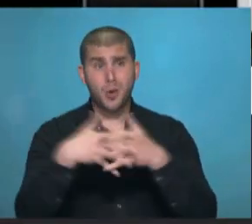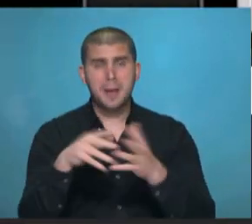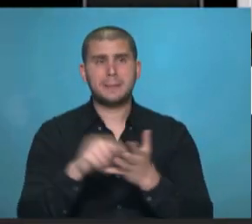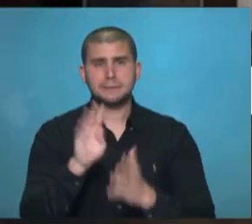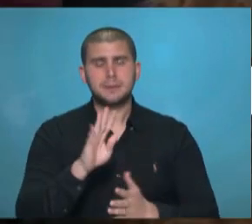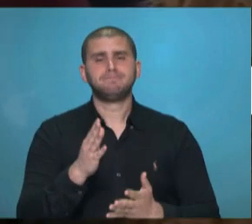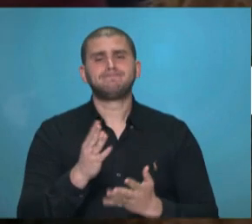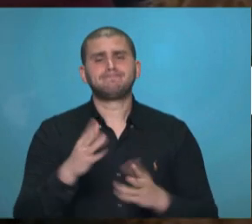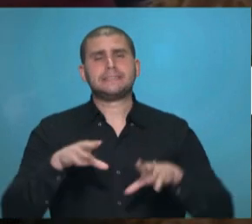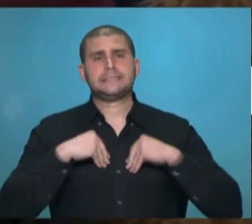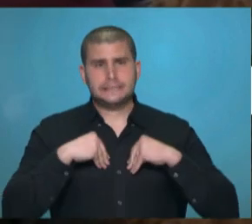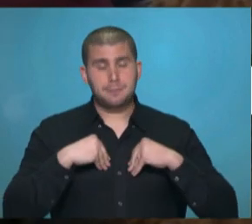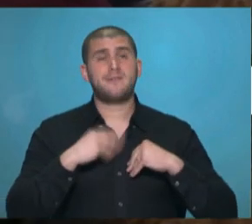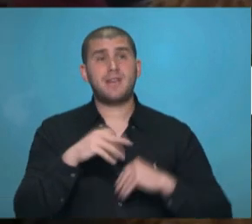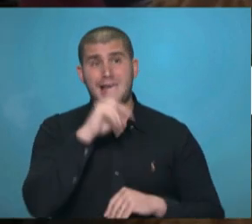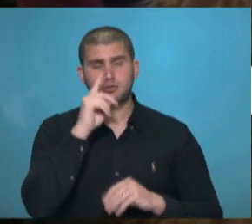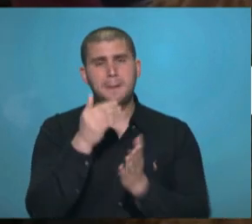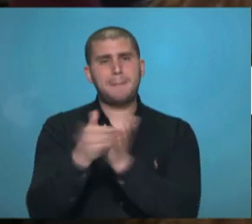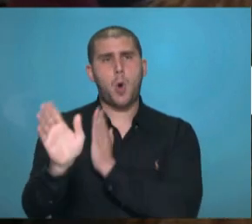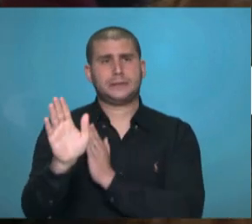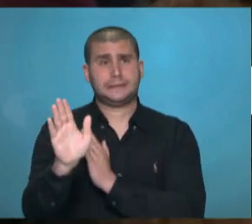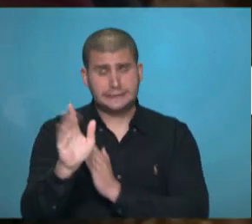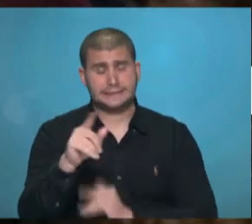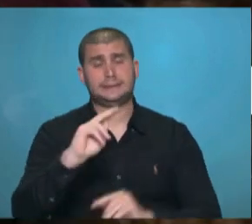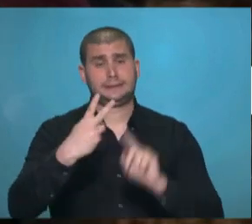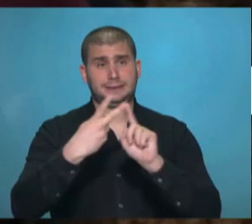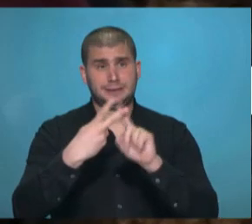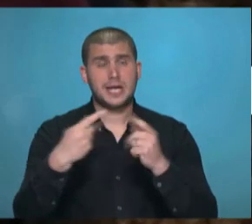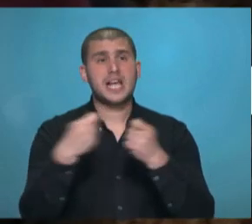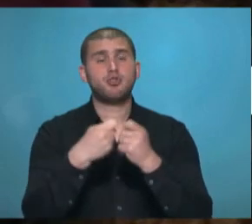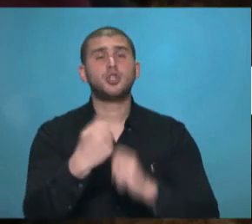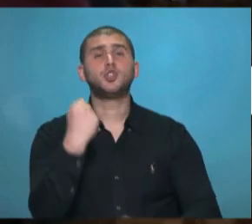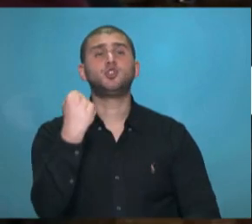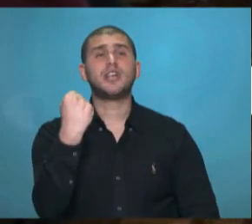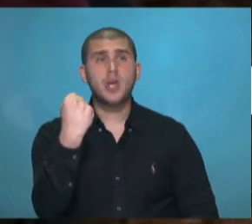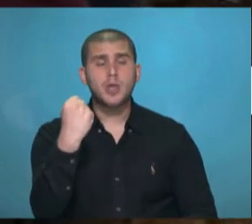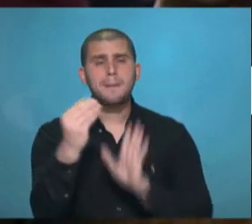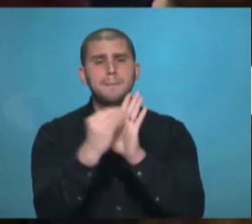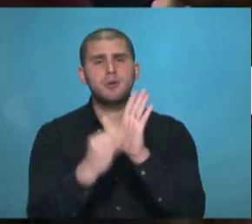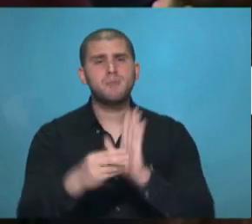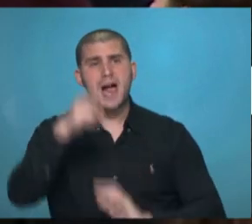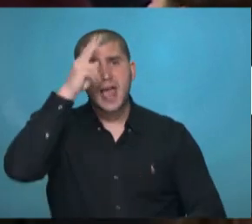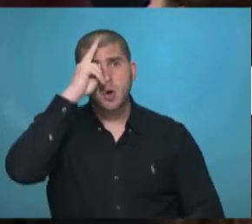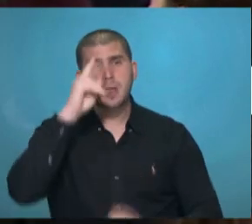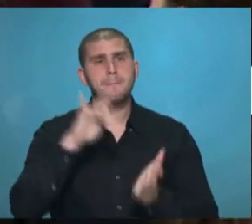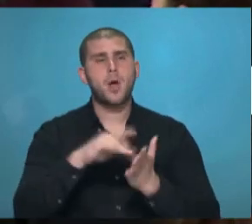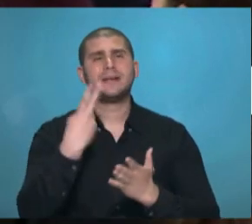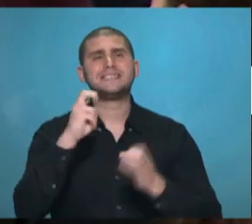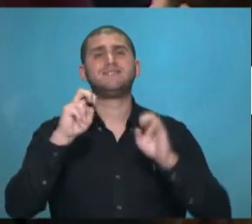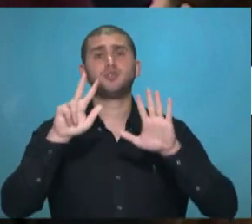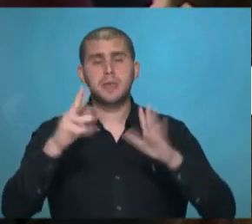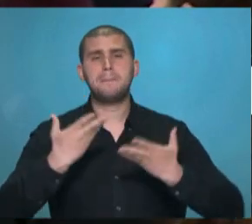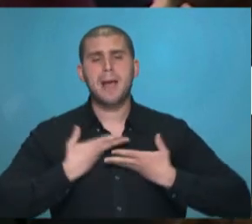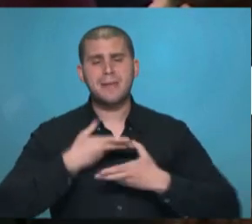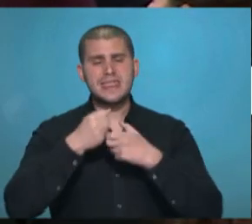הסכים לווטו הזה, ואלי ישי נותר בחוץ. נקודה שנייה קשורה לשריון ברשימת הליכוד במקום ה-28 שיקבל נציג של